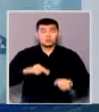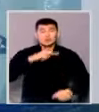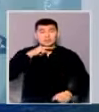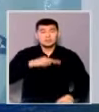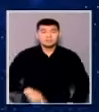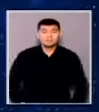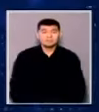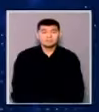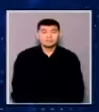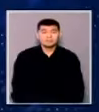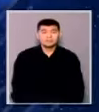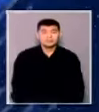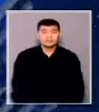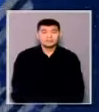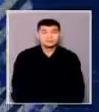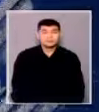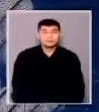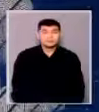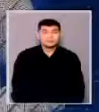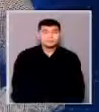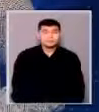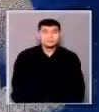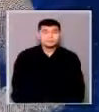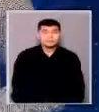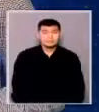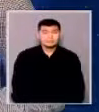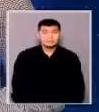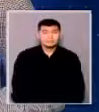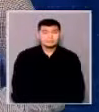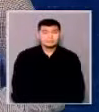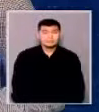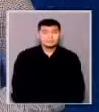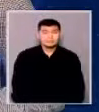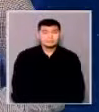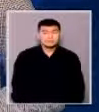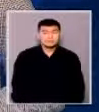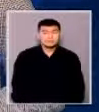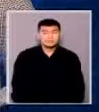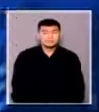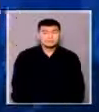сақтықта. Қайраттың жұлдызы Талғат Қуанышев, жаңалық қызметі.